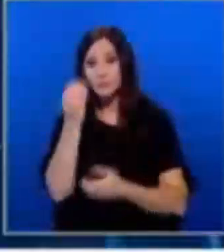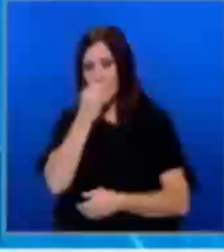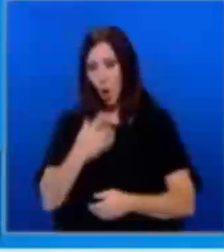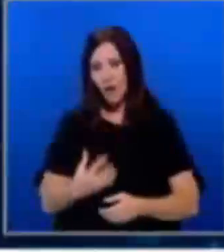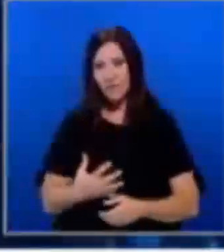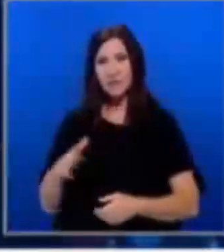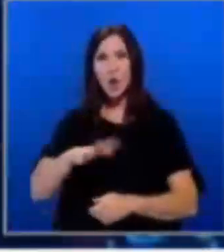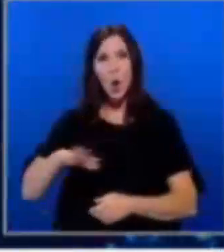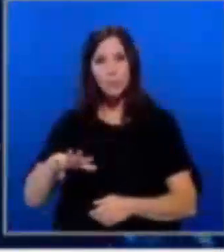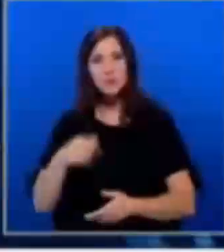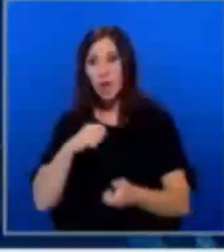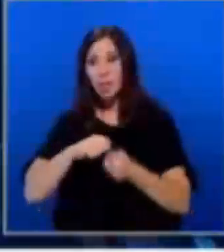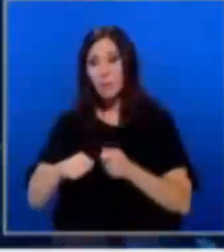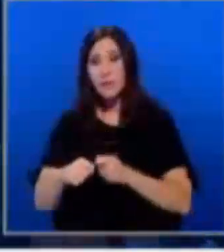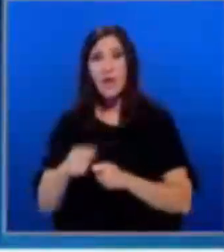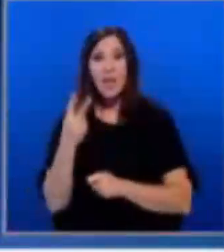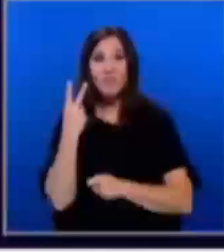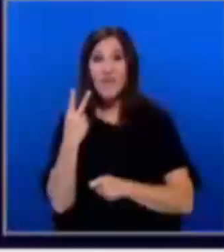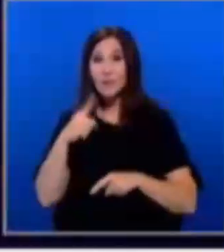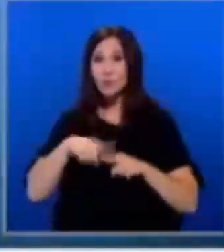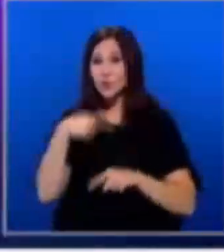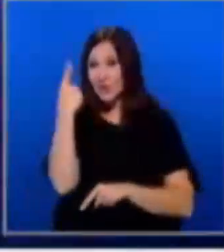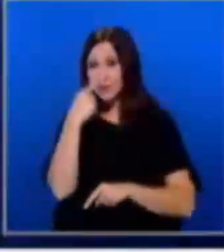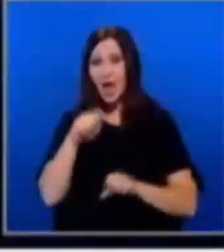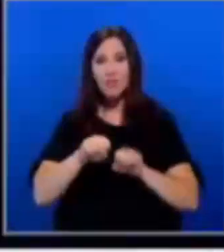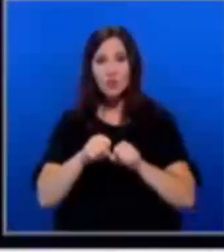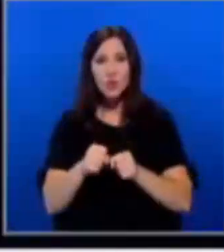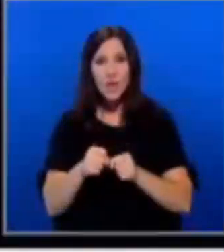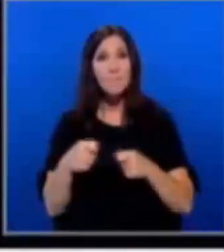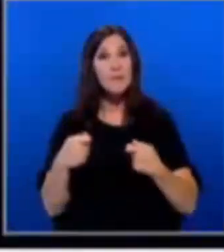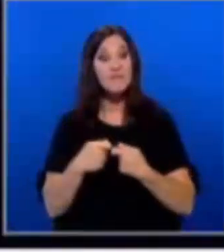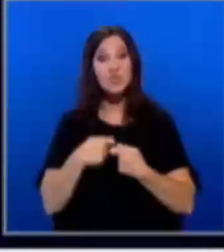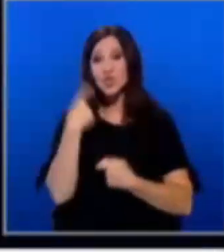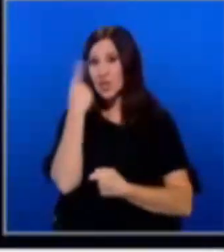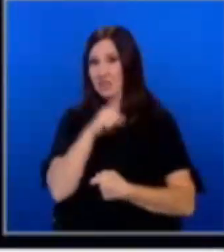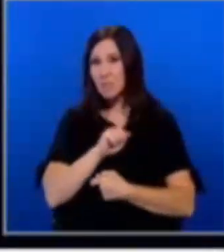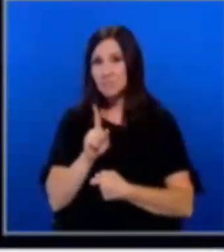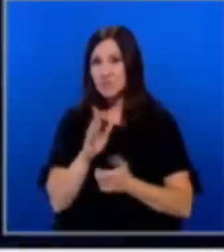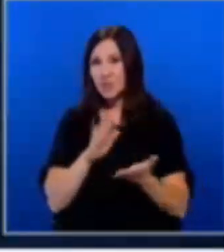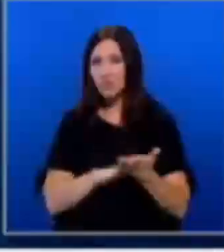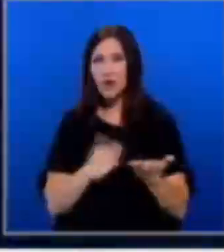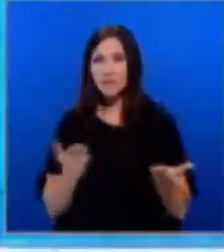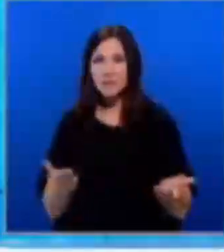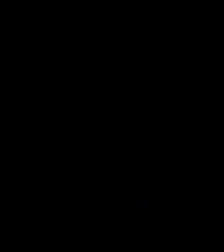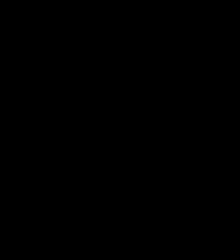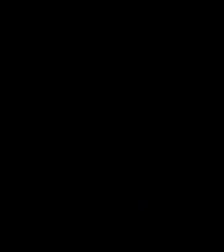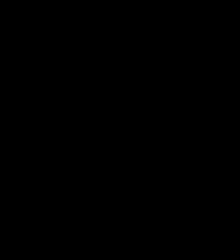Благоевградска област са губени само 2 юридически лица. Нарушения при физически лица така и не са доказани.